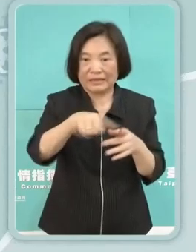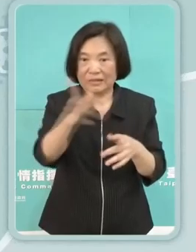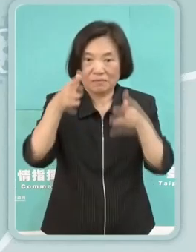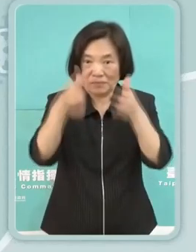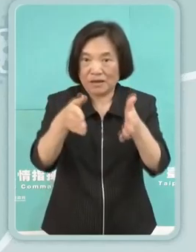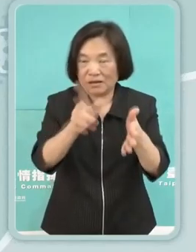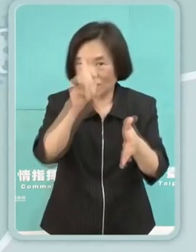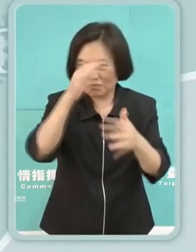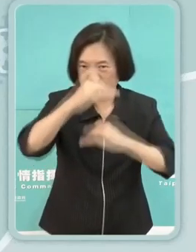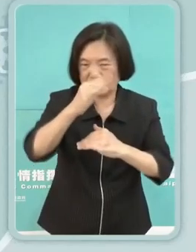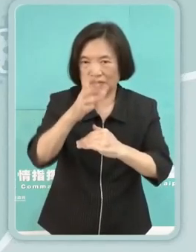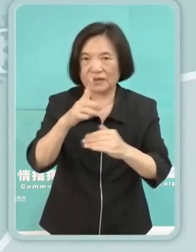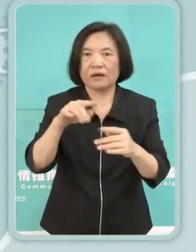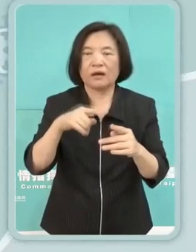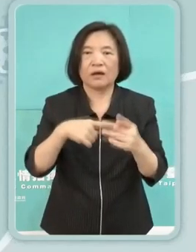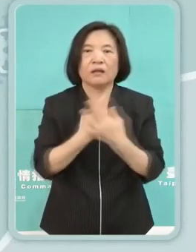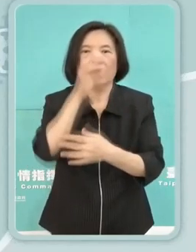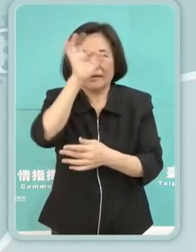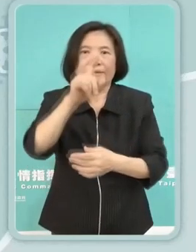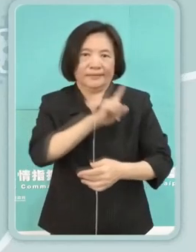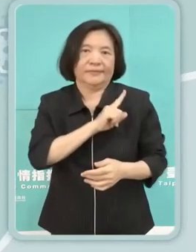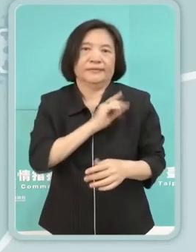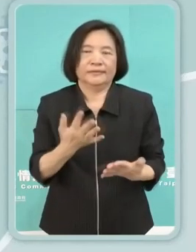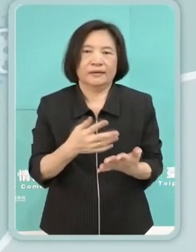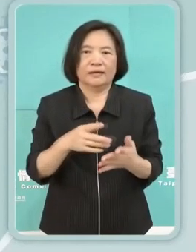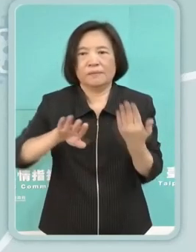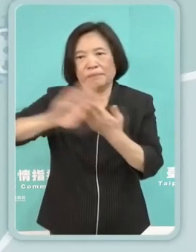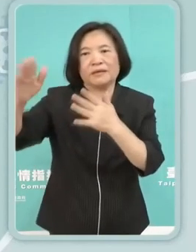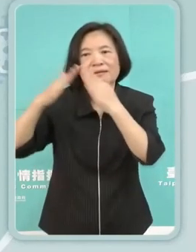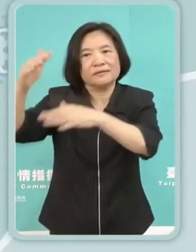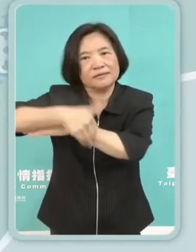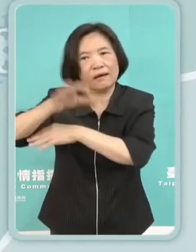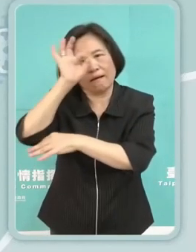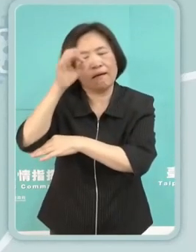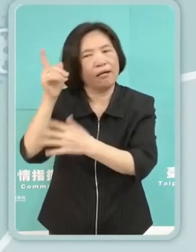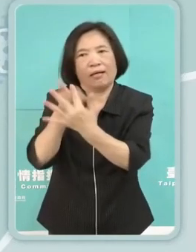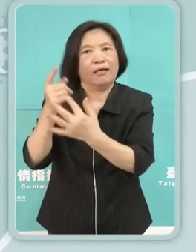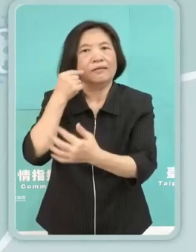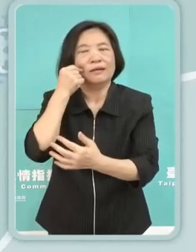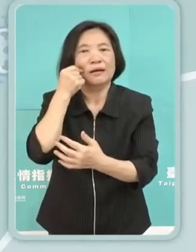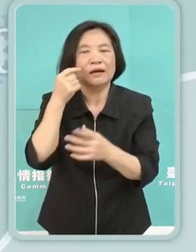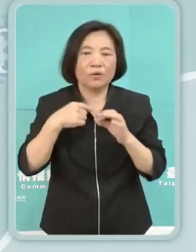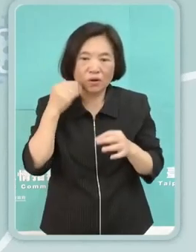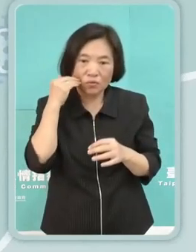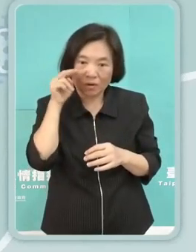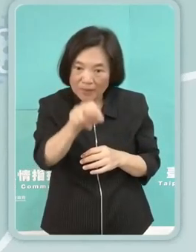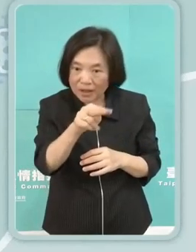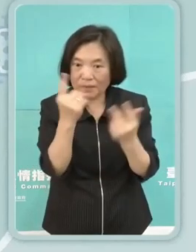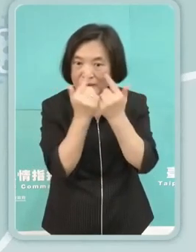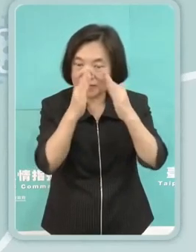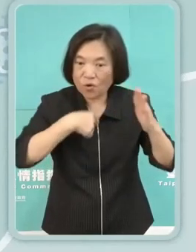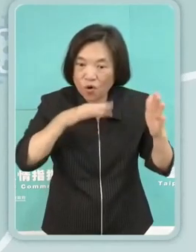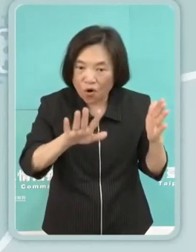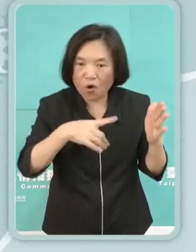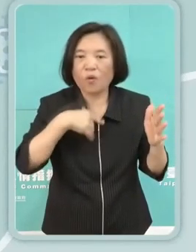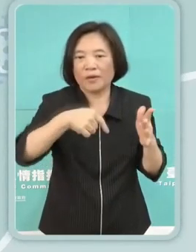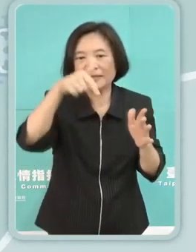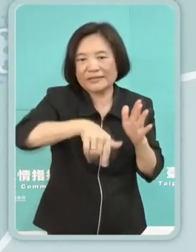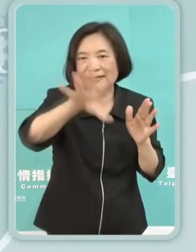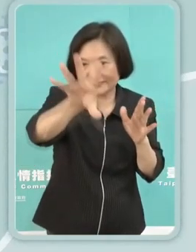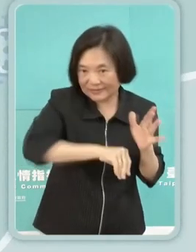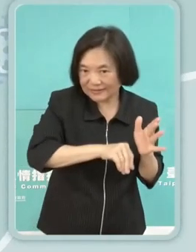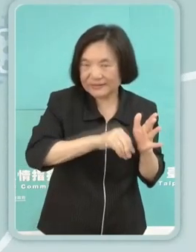每个县市只能看到自己的县市的个案。那这个看到以后，我们就会把它下载，下载以后我们就会